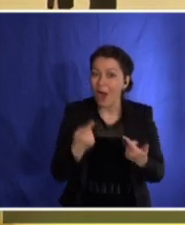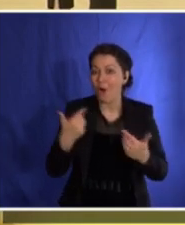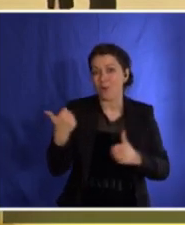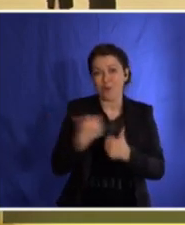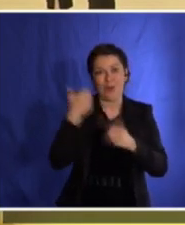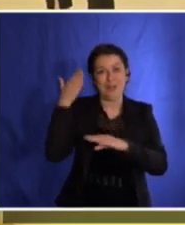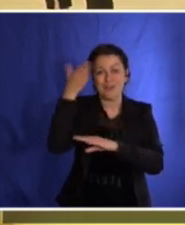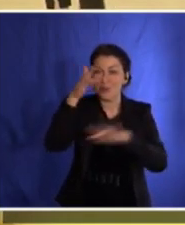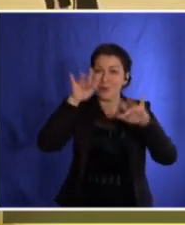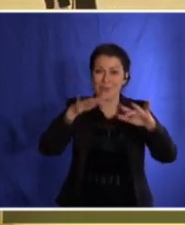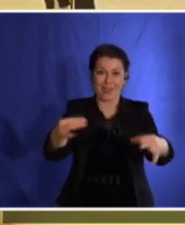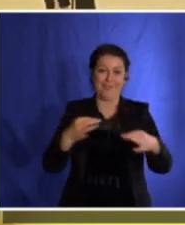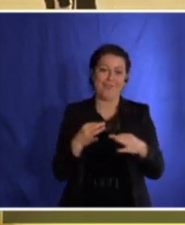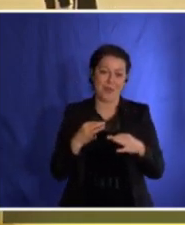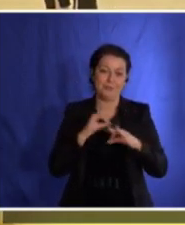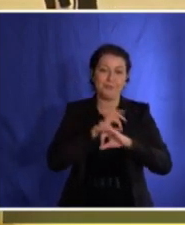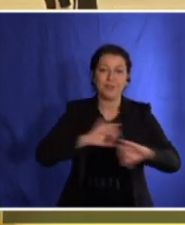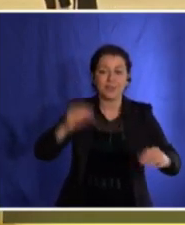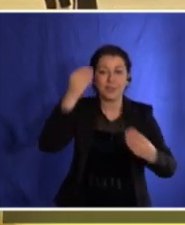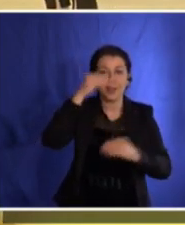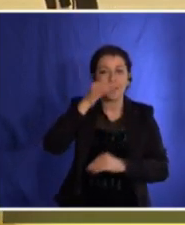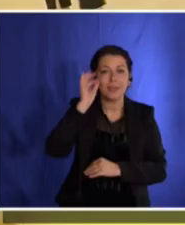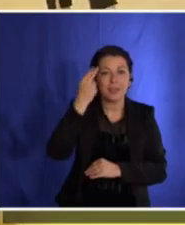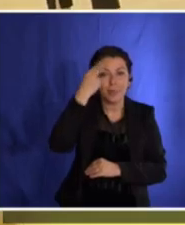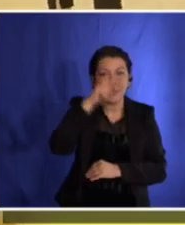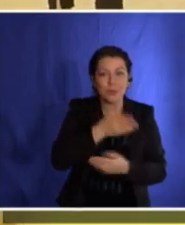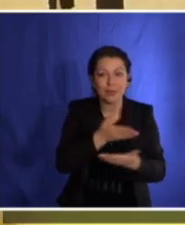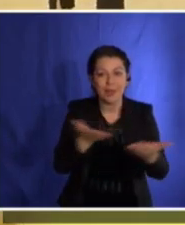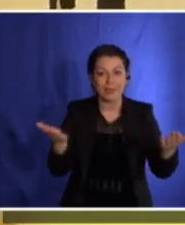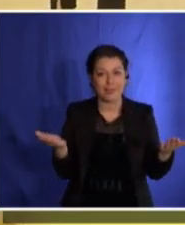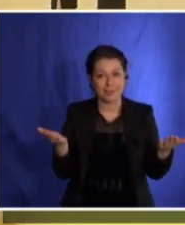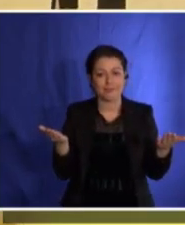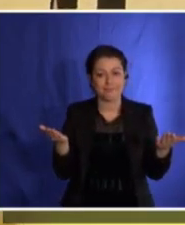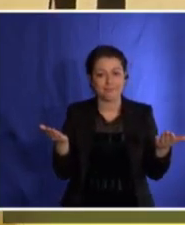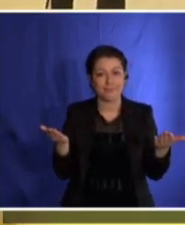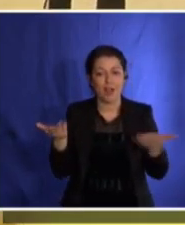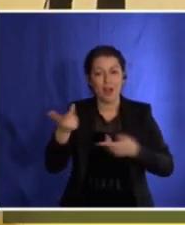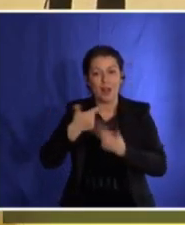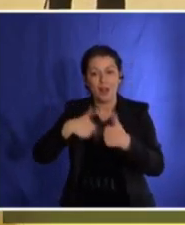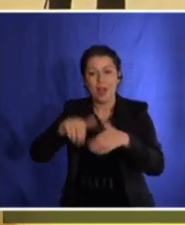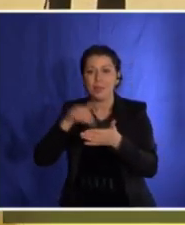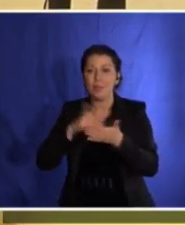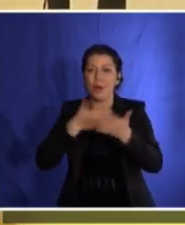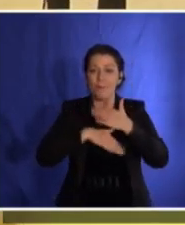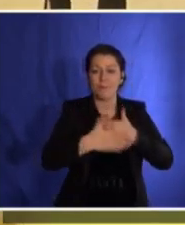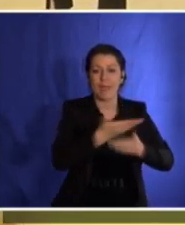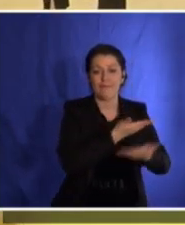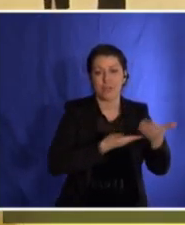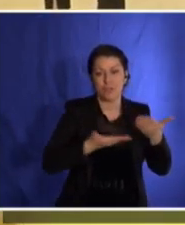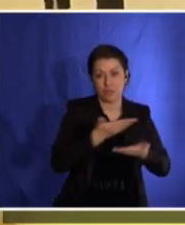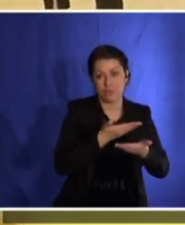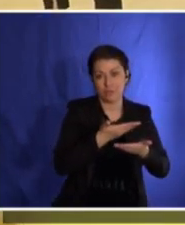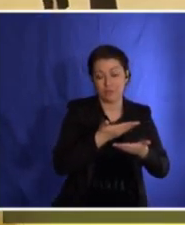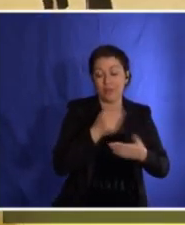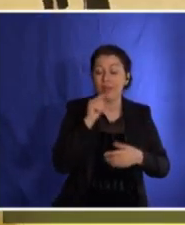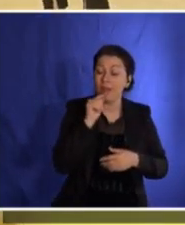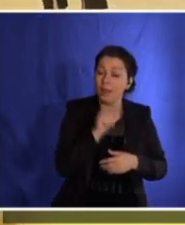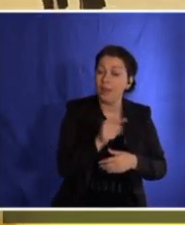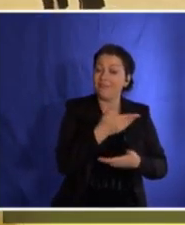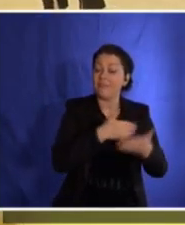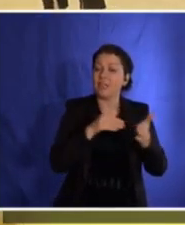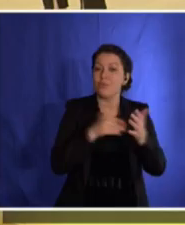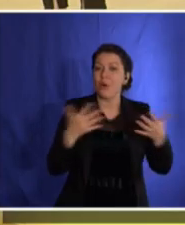Meine sehr geehrten Damen und Herren, mehr Wirtschaft braucht das Land. Die Wirtschaft braucht aber stabile,